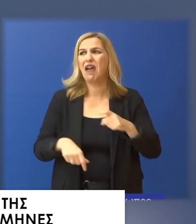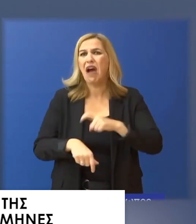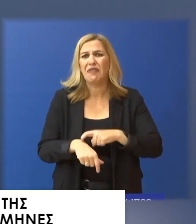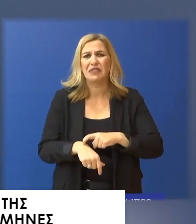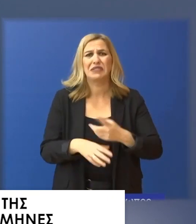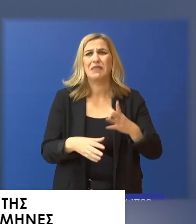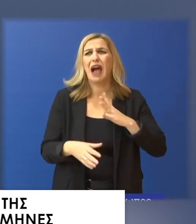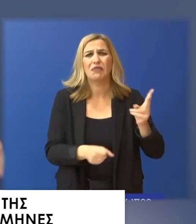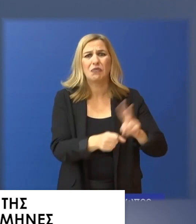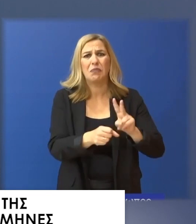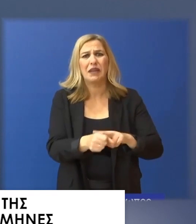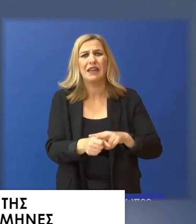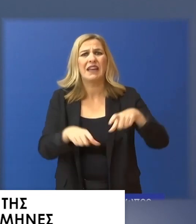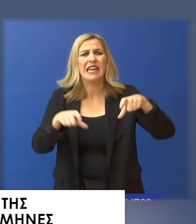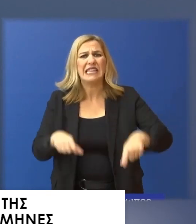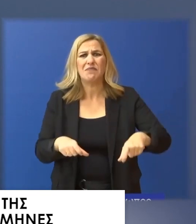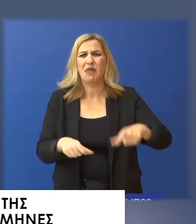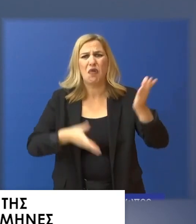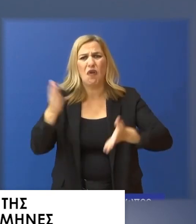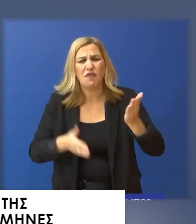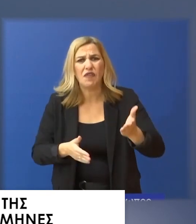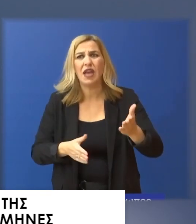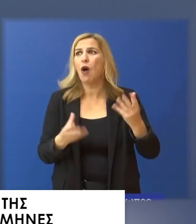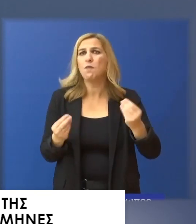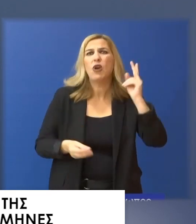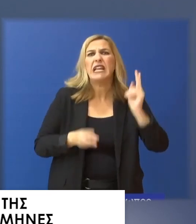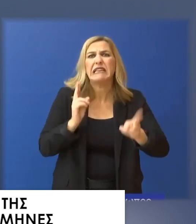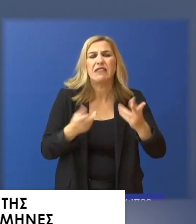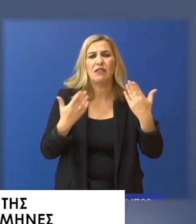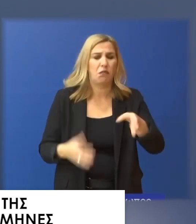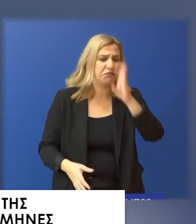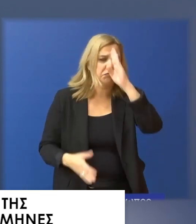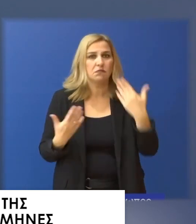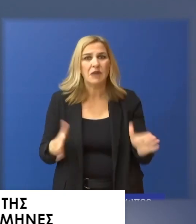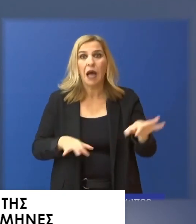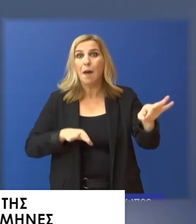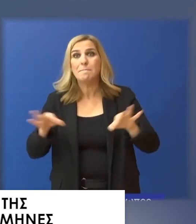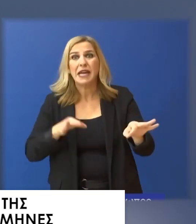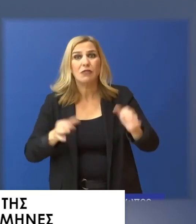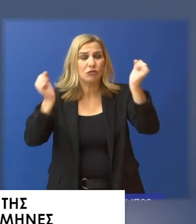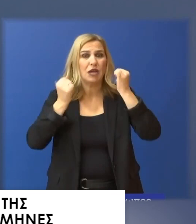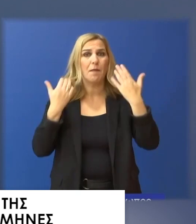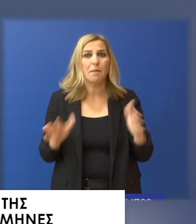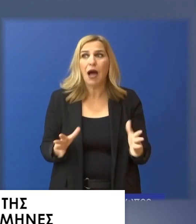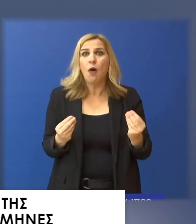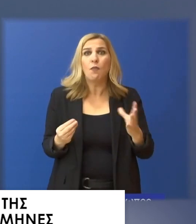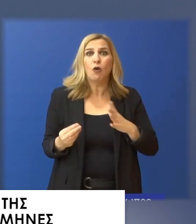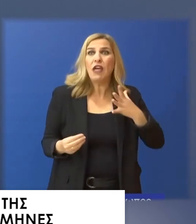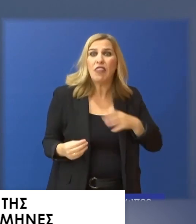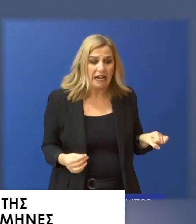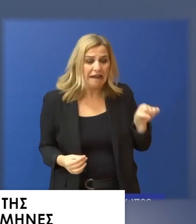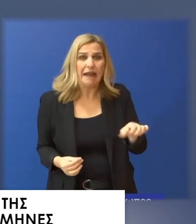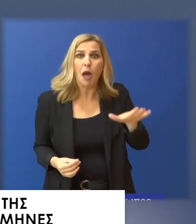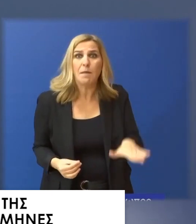της οπαδικής βίας σε όσους κινδύνευσαν σε όσους έχασαν περιουσίες και σε αυτούς που στερήθηκαν τη δυνατότητα να πηγαίνουν σστο γήπεδο με τα